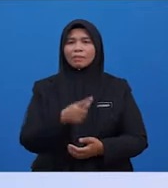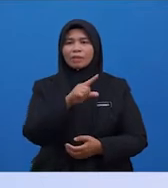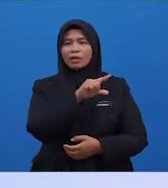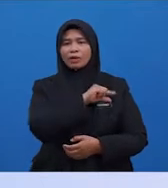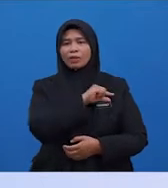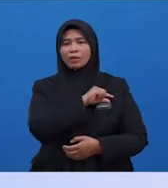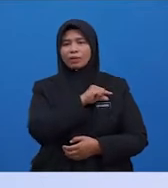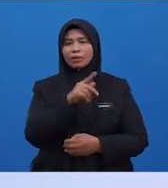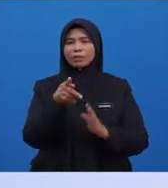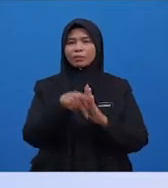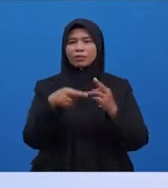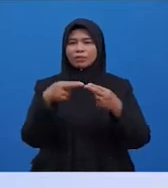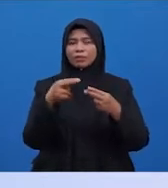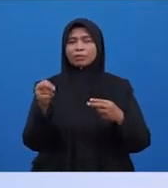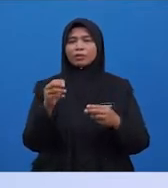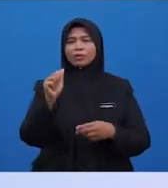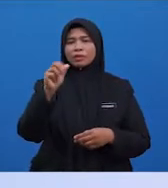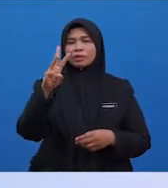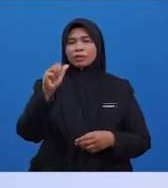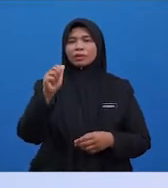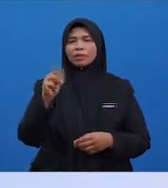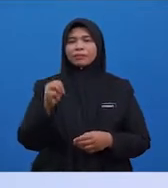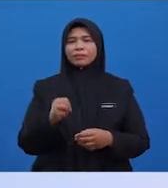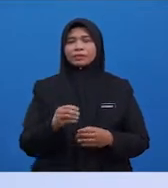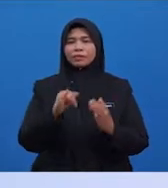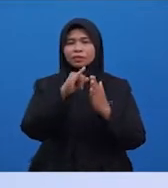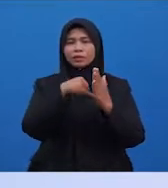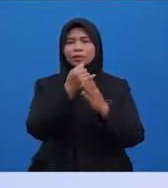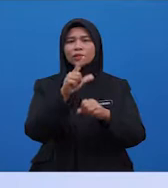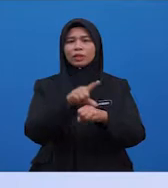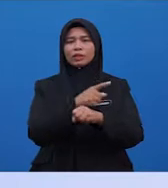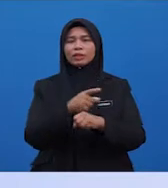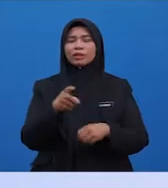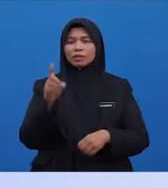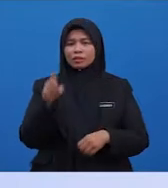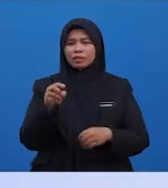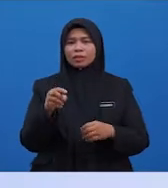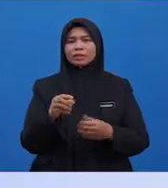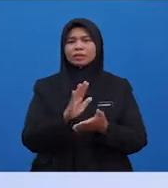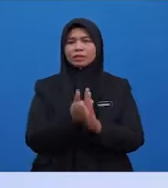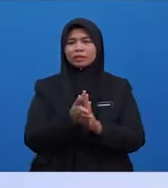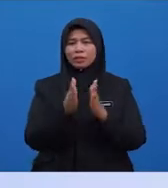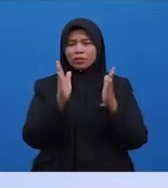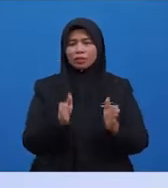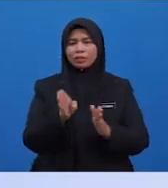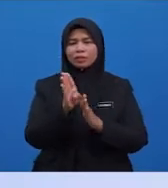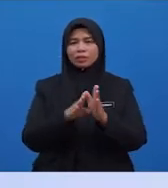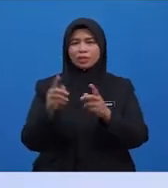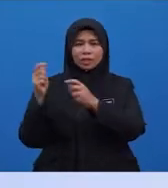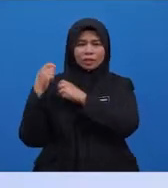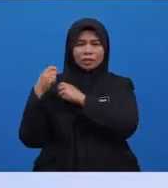Pengawal perhubungan awam, jurulatih haruslah merupakan orang yang bertanggungjawab berhubung